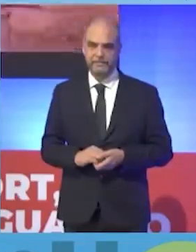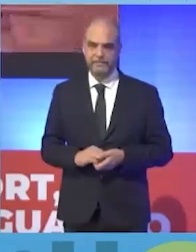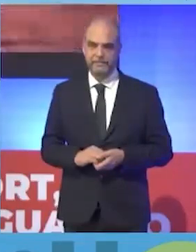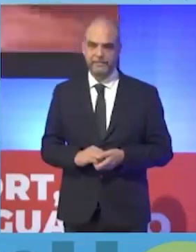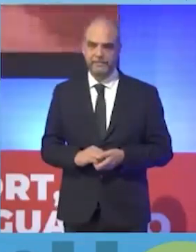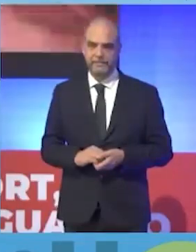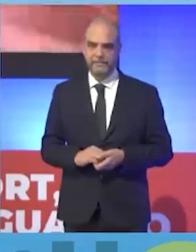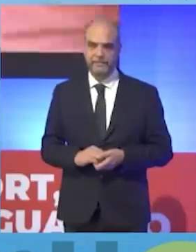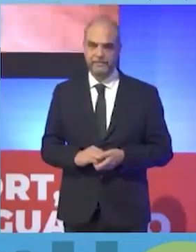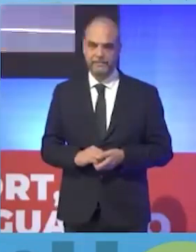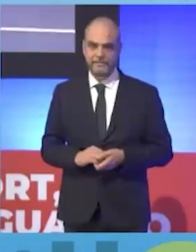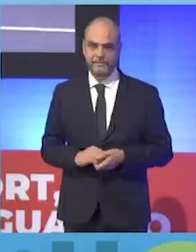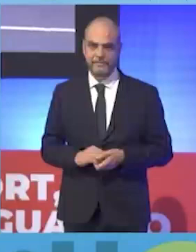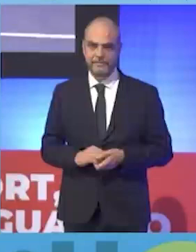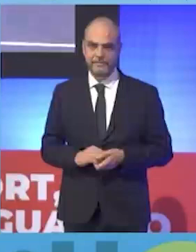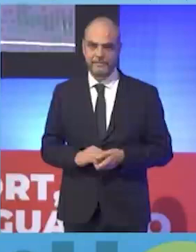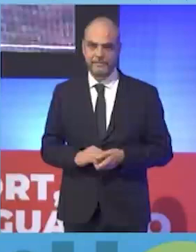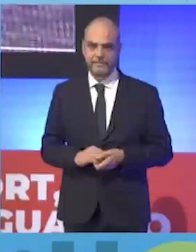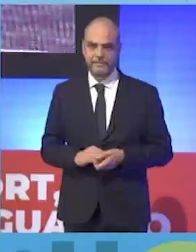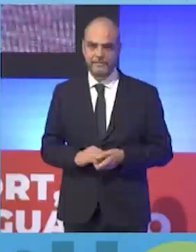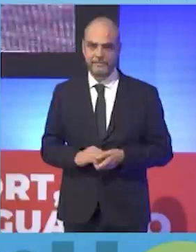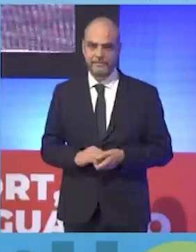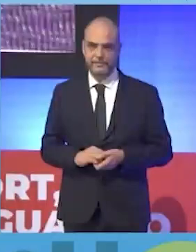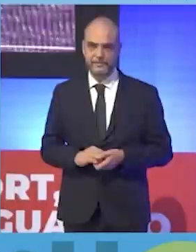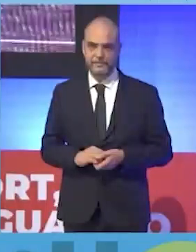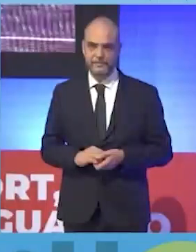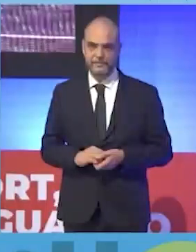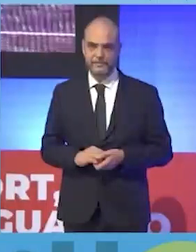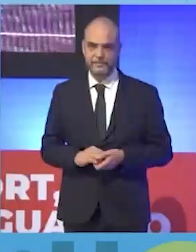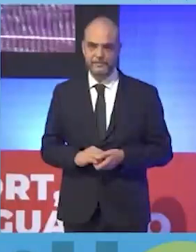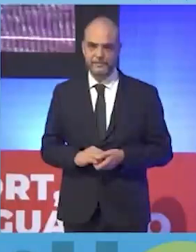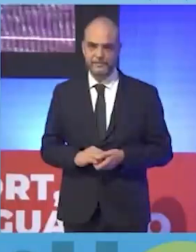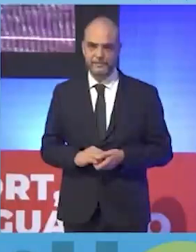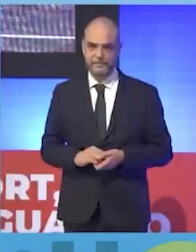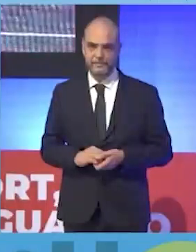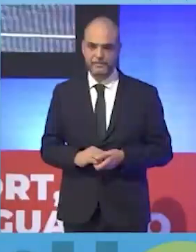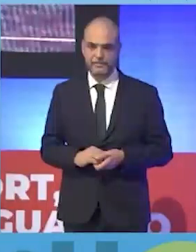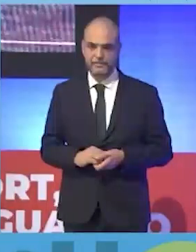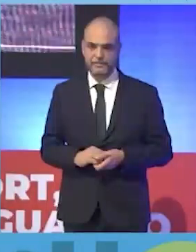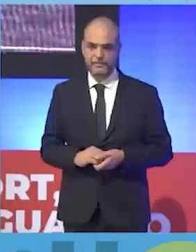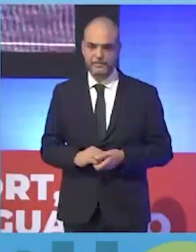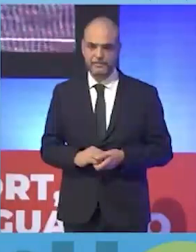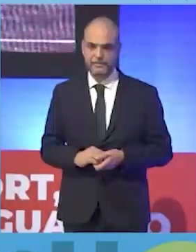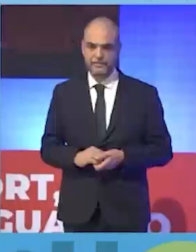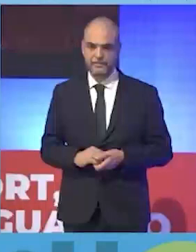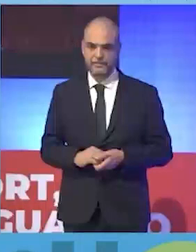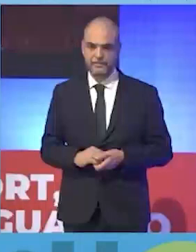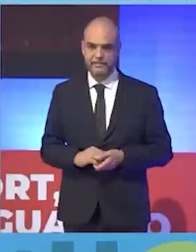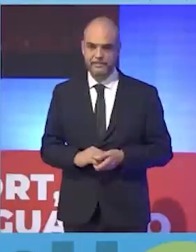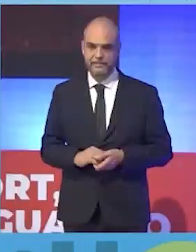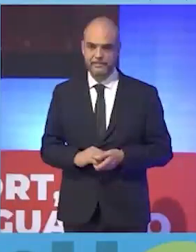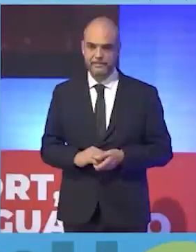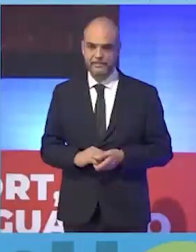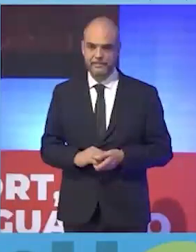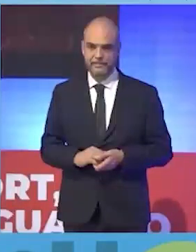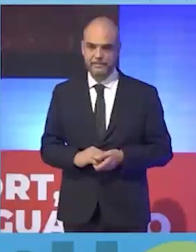Martina Caironi, so world champion in Doha and Lyon, and also the world champion in the long jump, Lyon